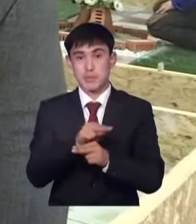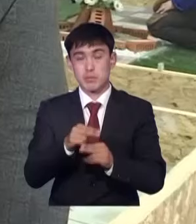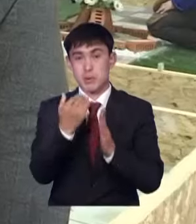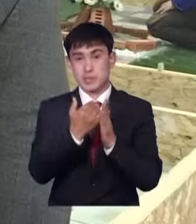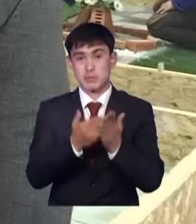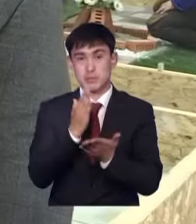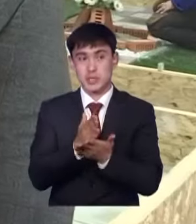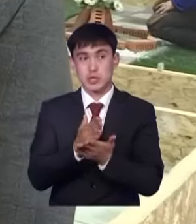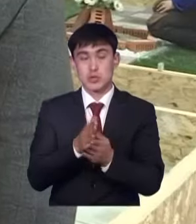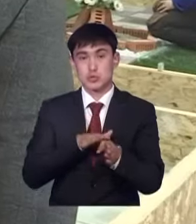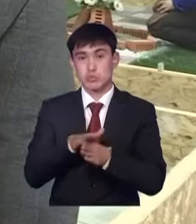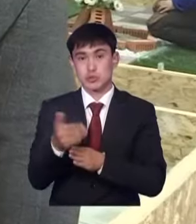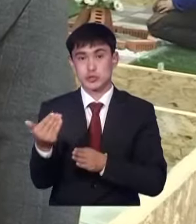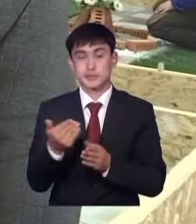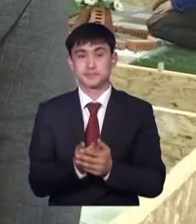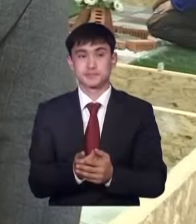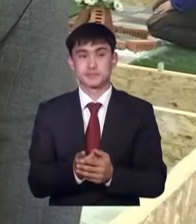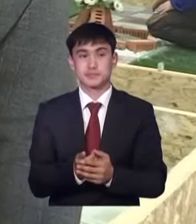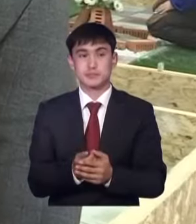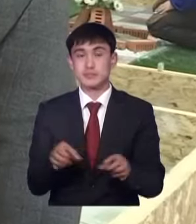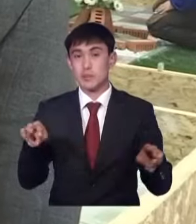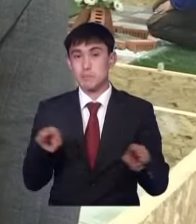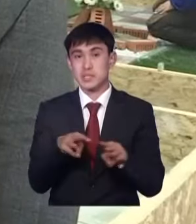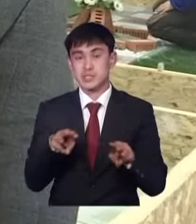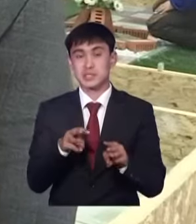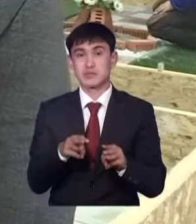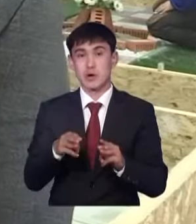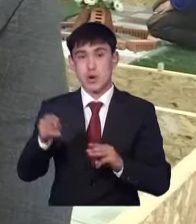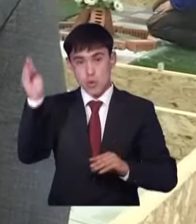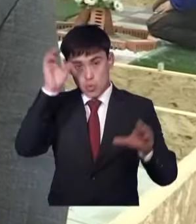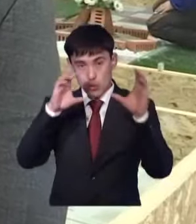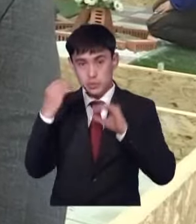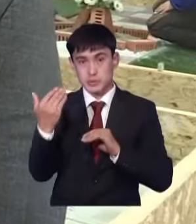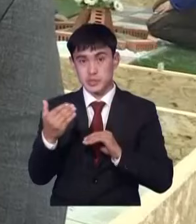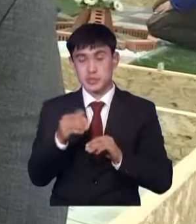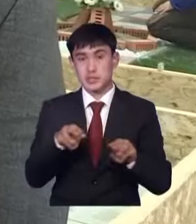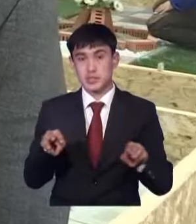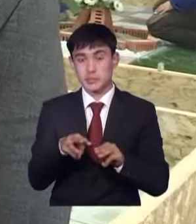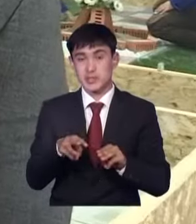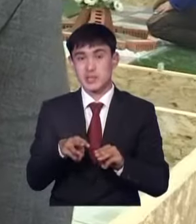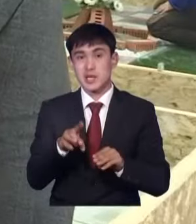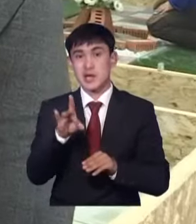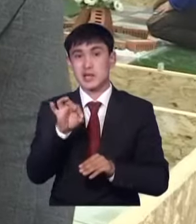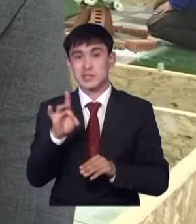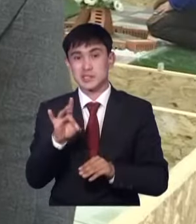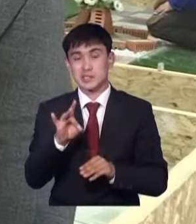бар. Сол білім беру бағдарламалары оқу ағарту министерлігінің реестр